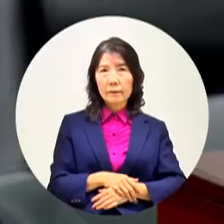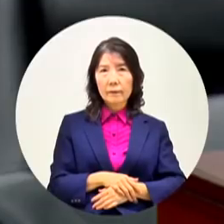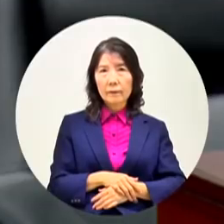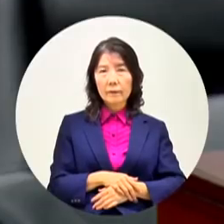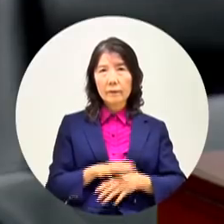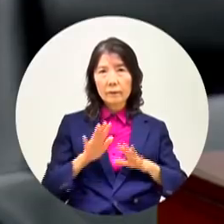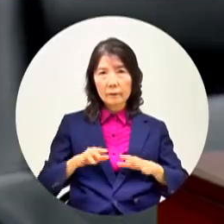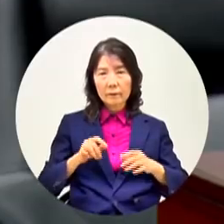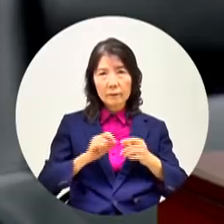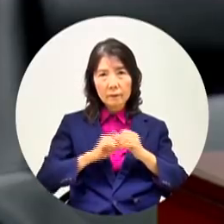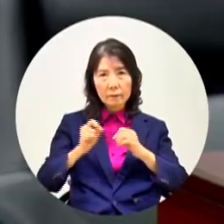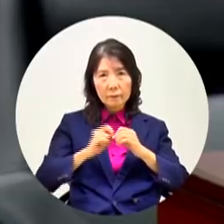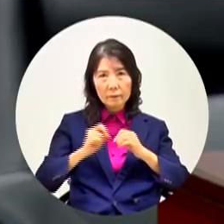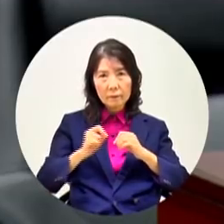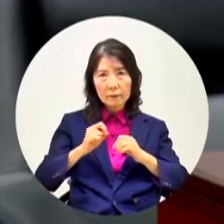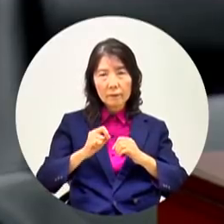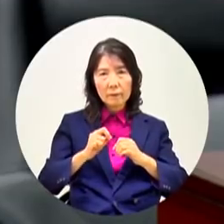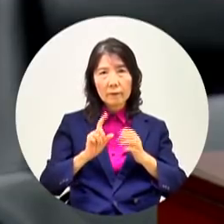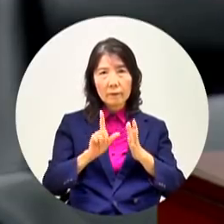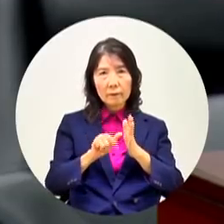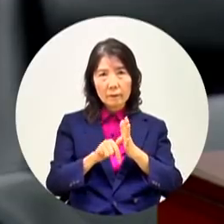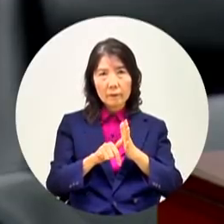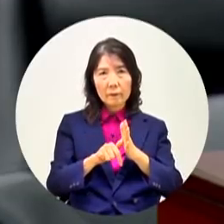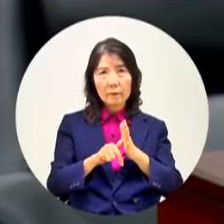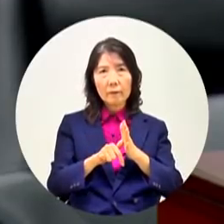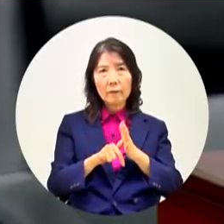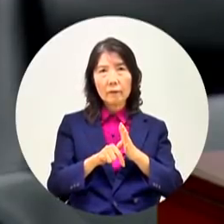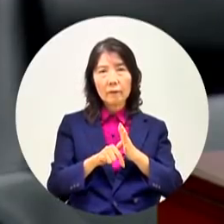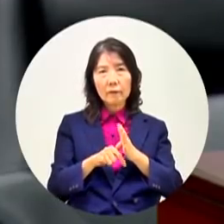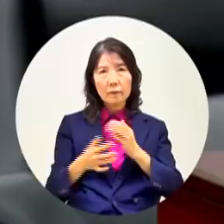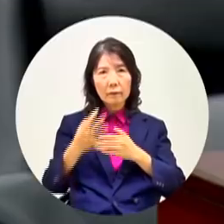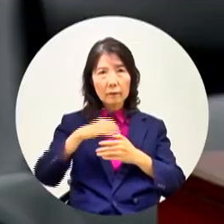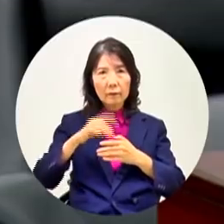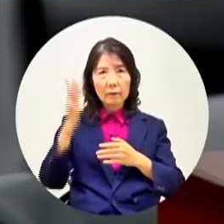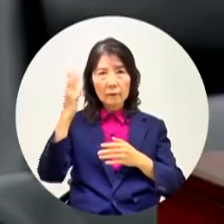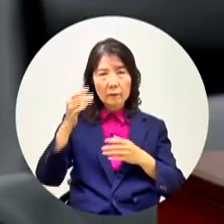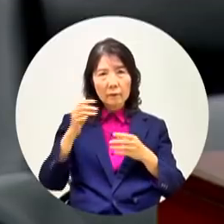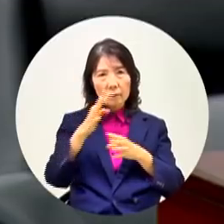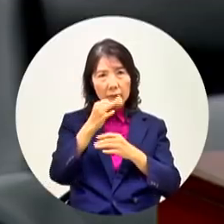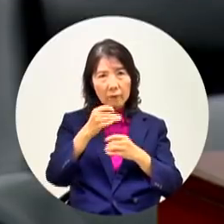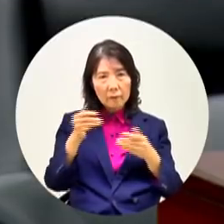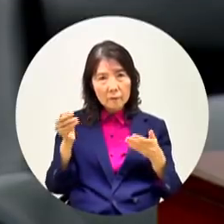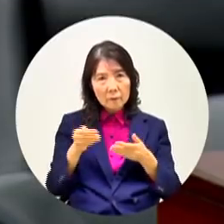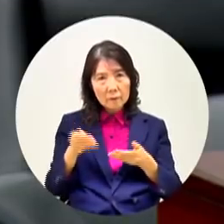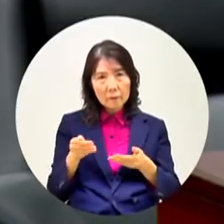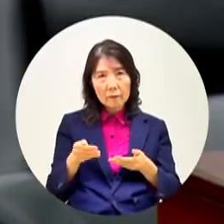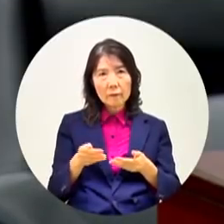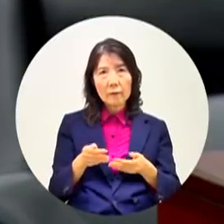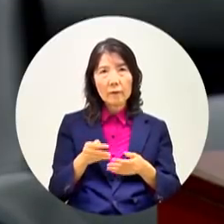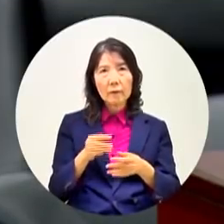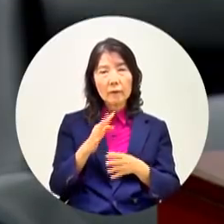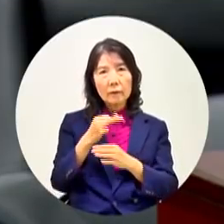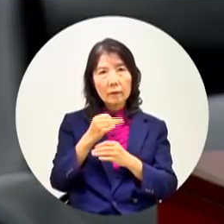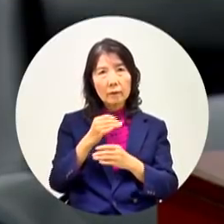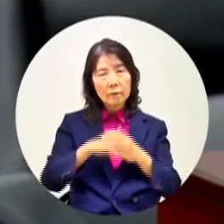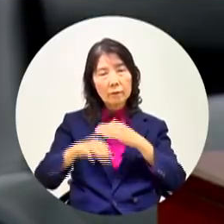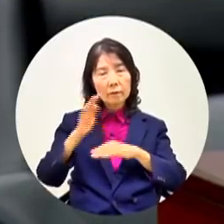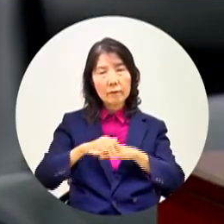规划出来遮个时间，包括伊当时要来动工，包括当时要来完成，